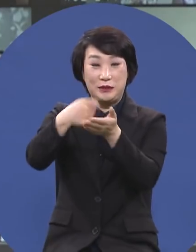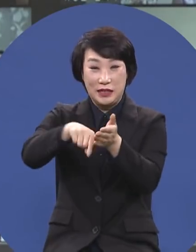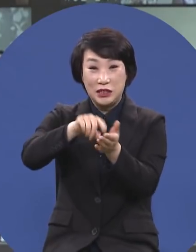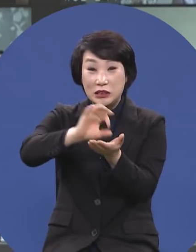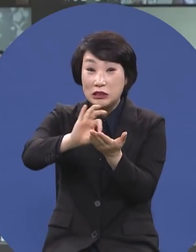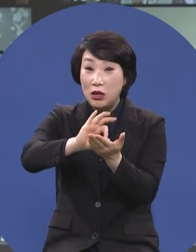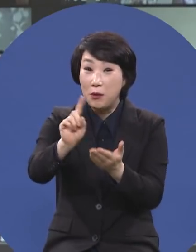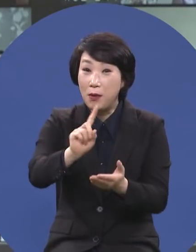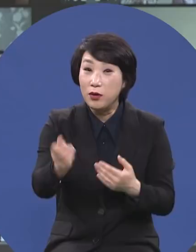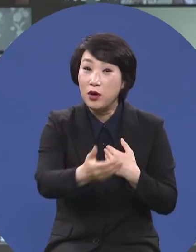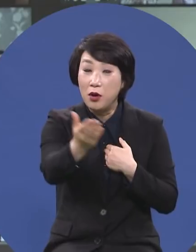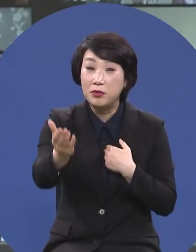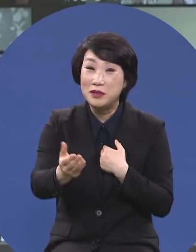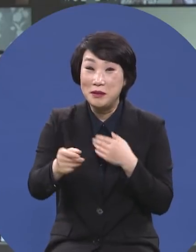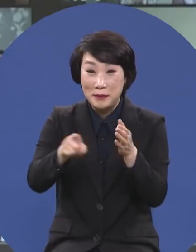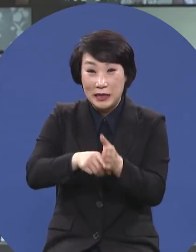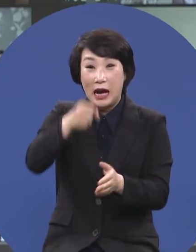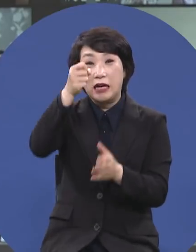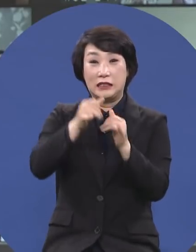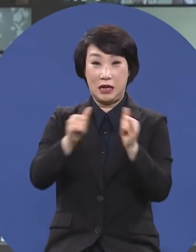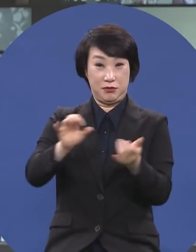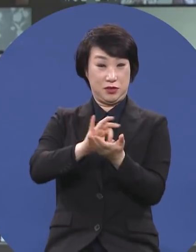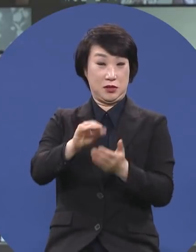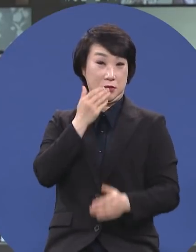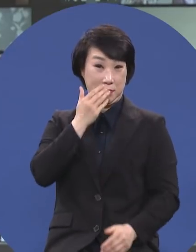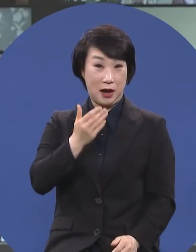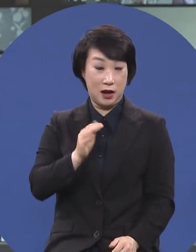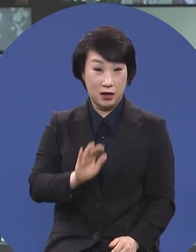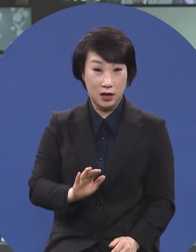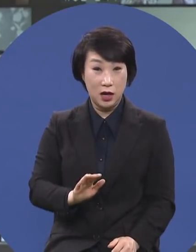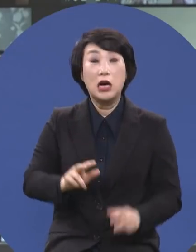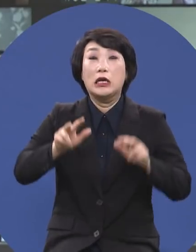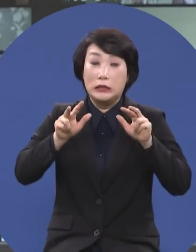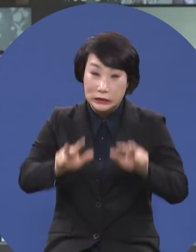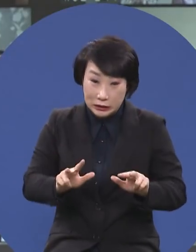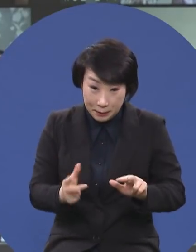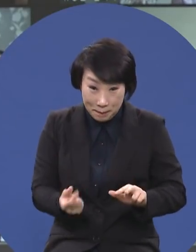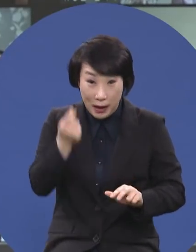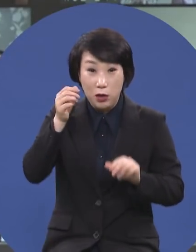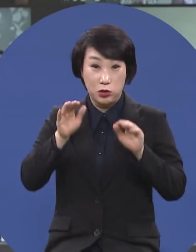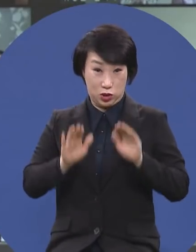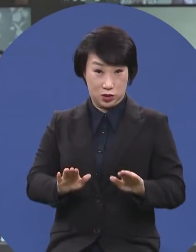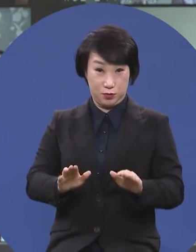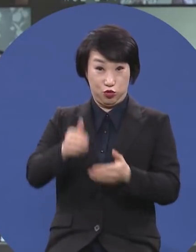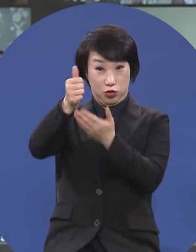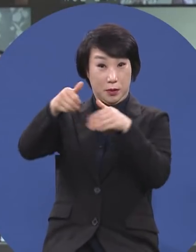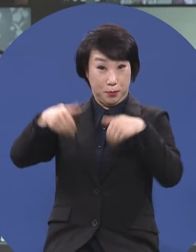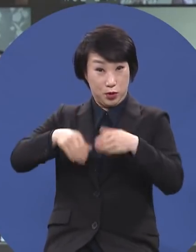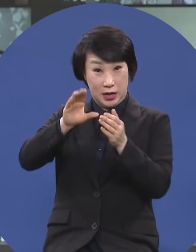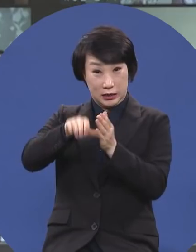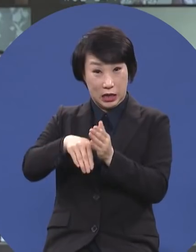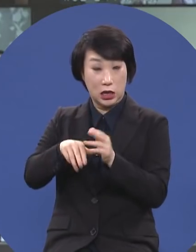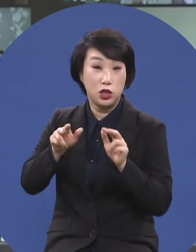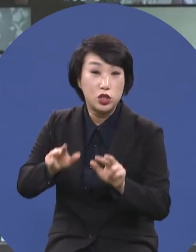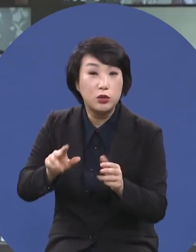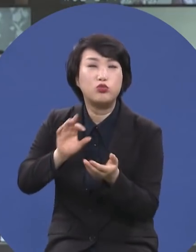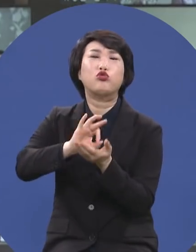것은 믿음 있는 사람이 쓰는데, 지금 바로 주님이 필요할